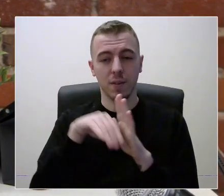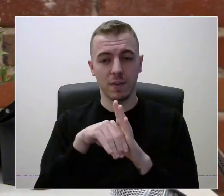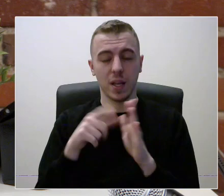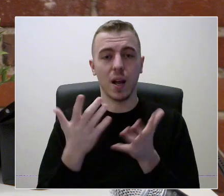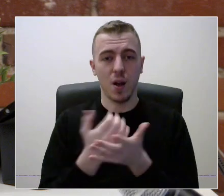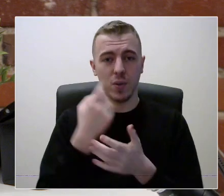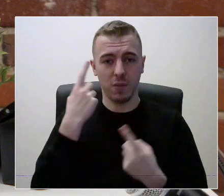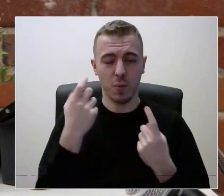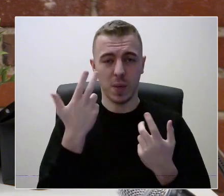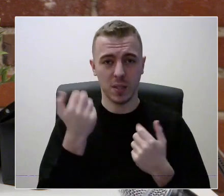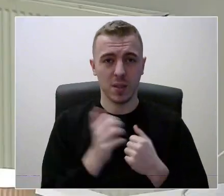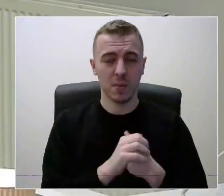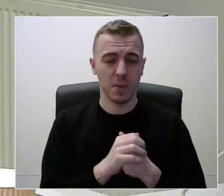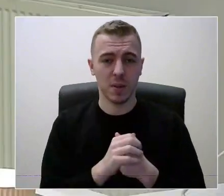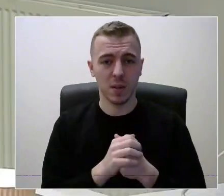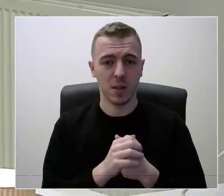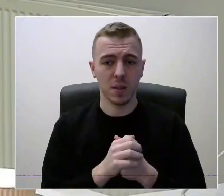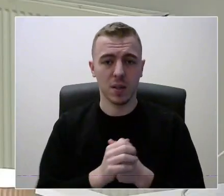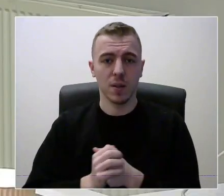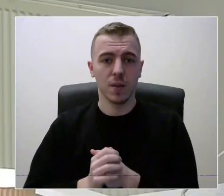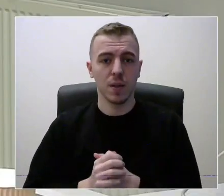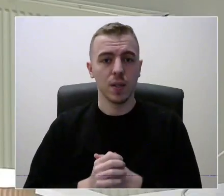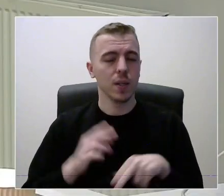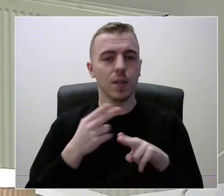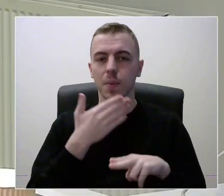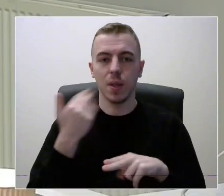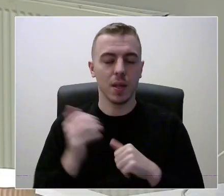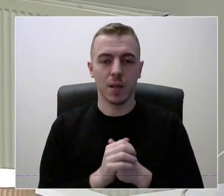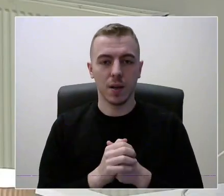taip? Ar taip nėra? Taip nėra. Tarkim, užsiema